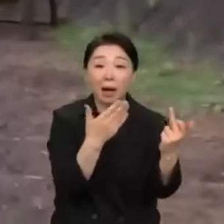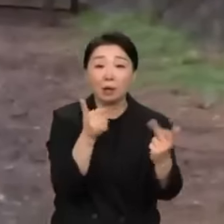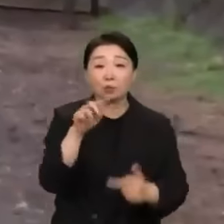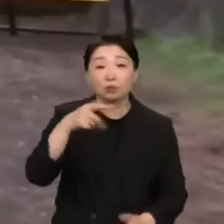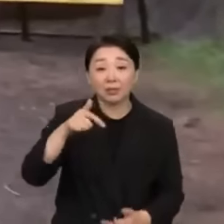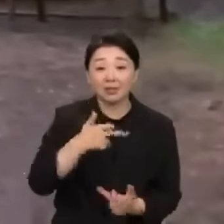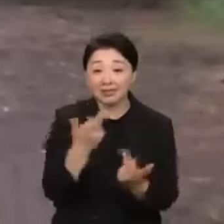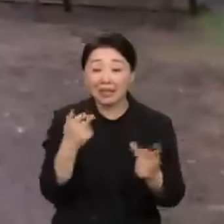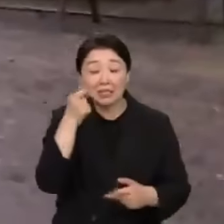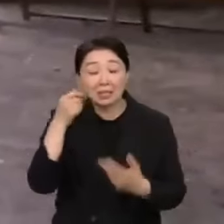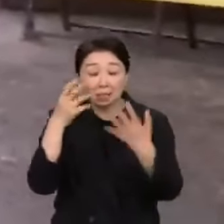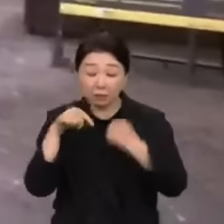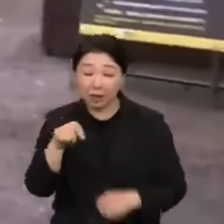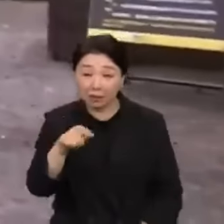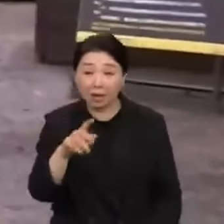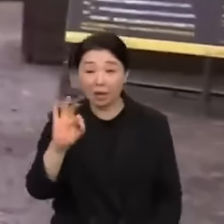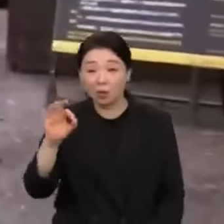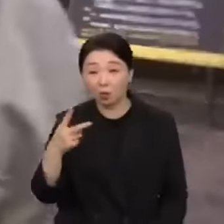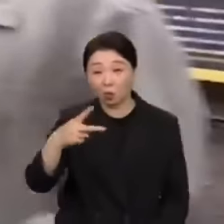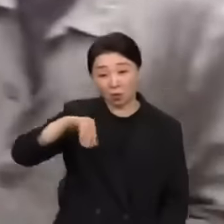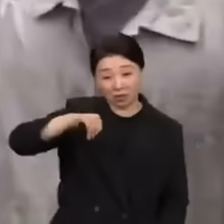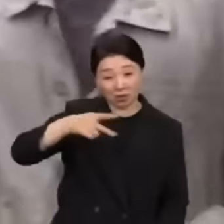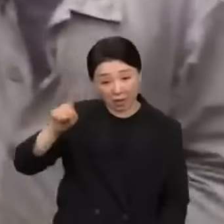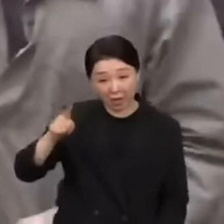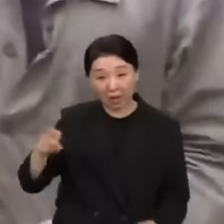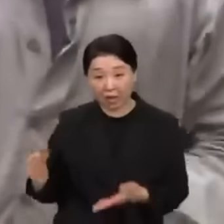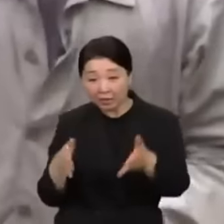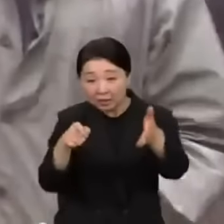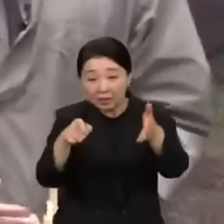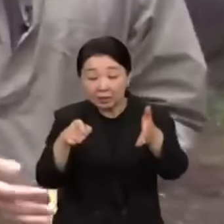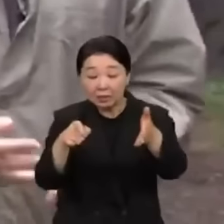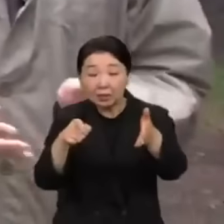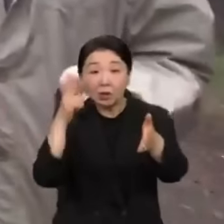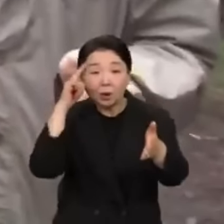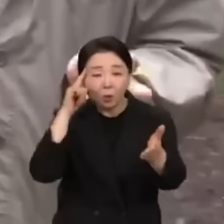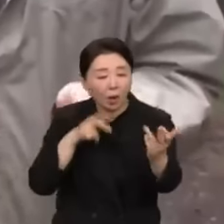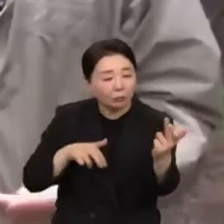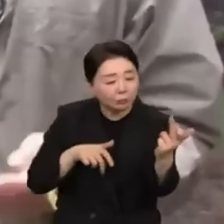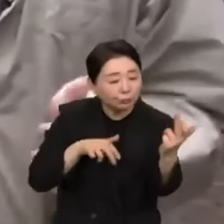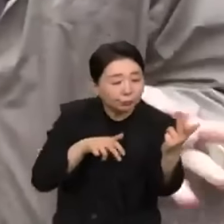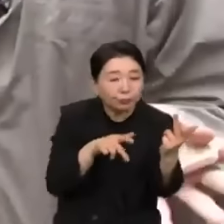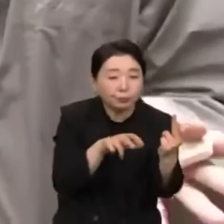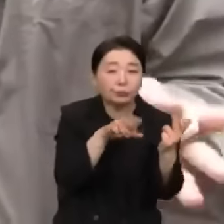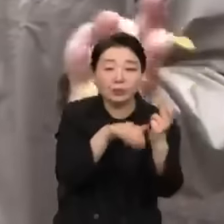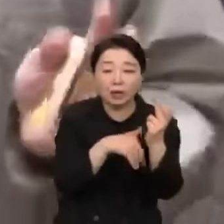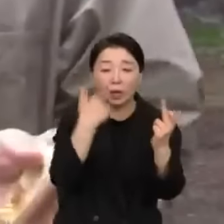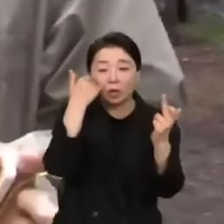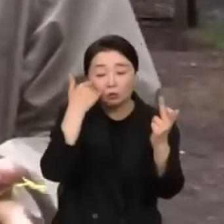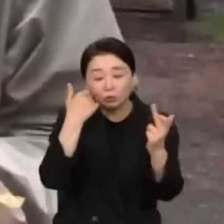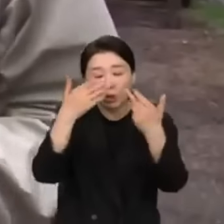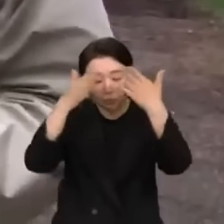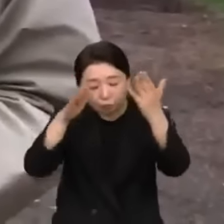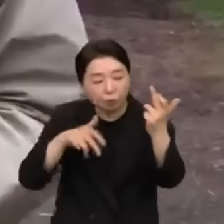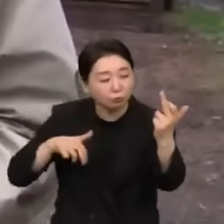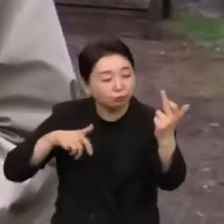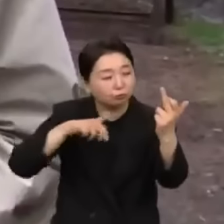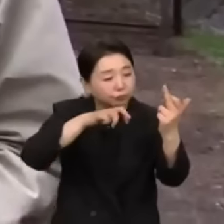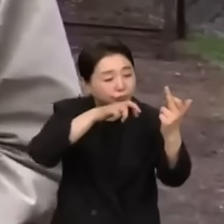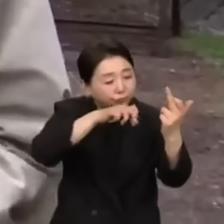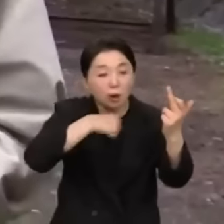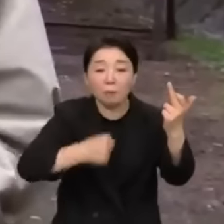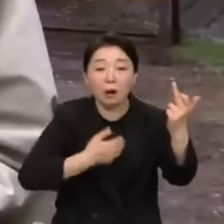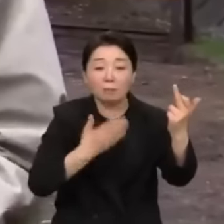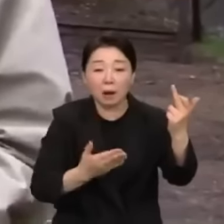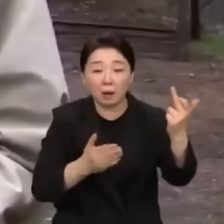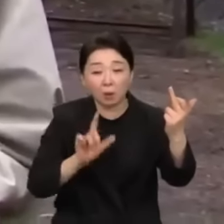인기가 많다는 요시다 루트입니다. 지금까지는 입산 기간 동안에는 누구나 무료로 이 길을 이용할 수